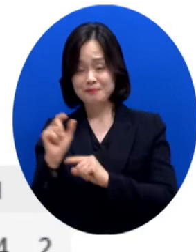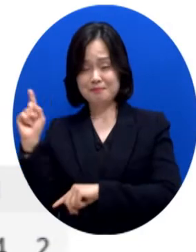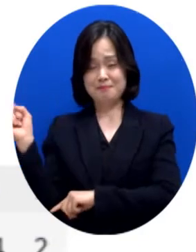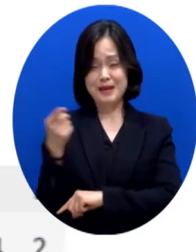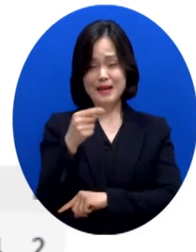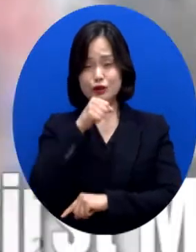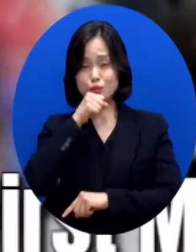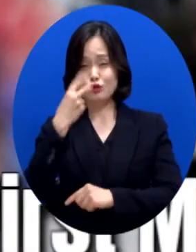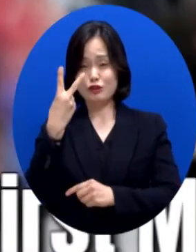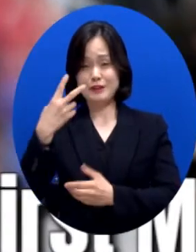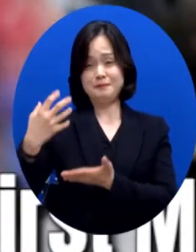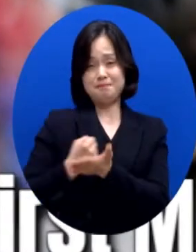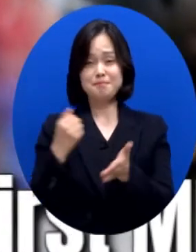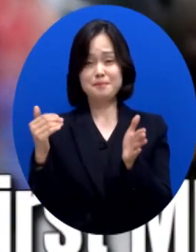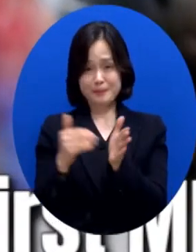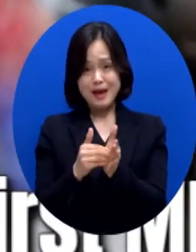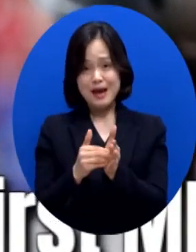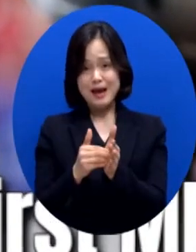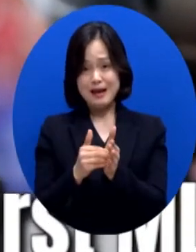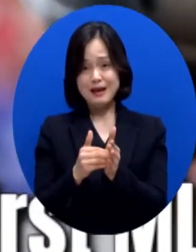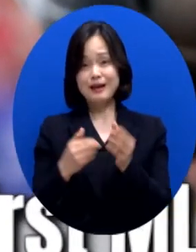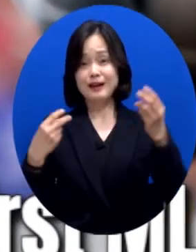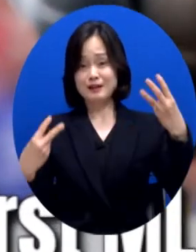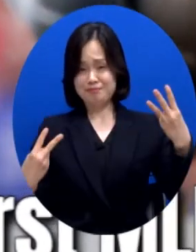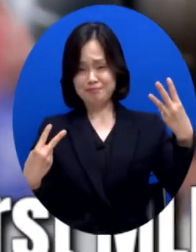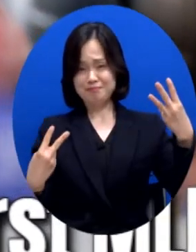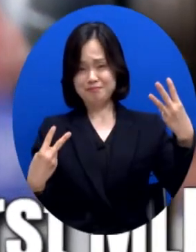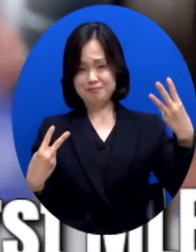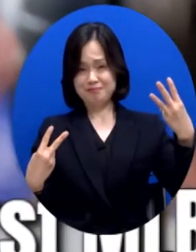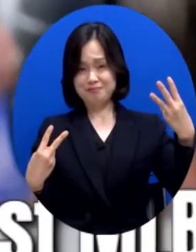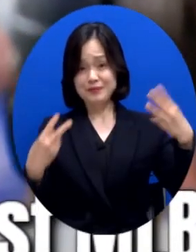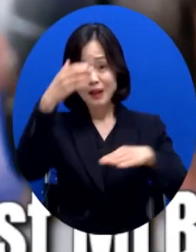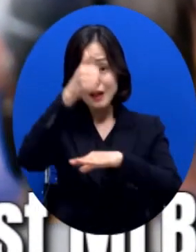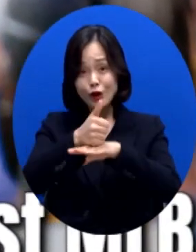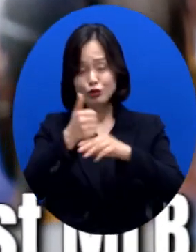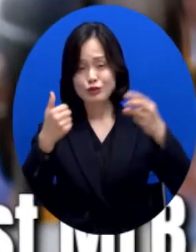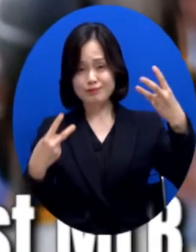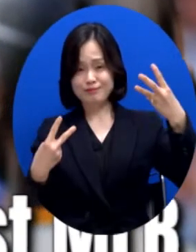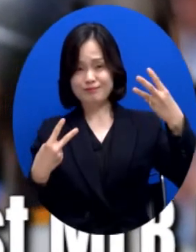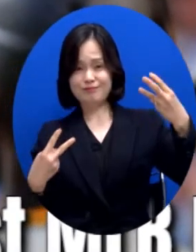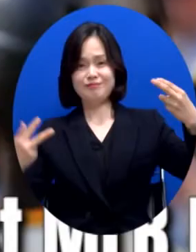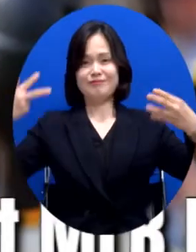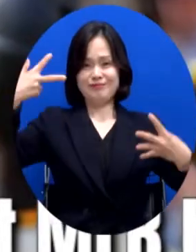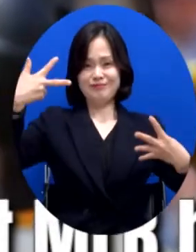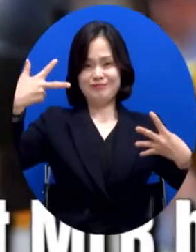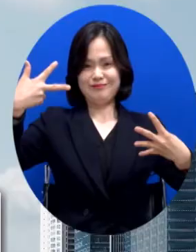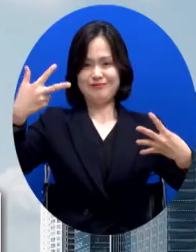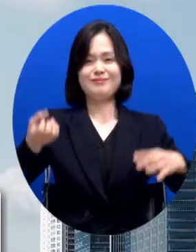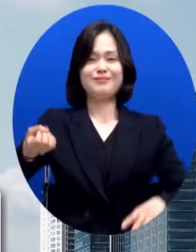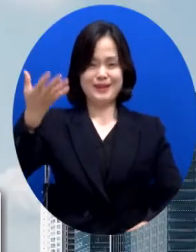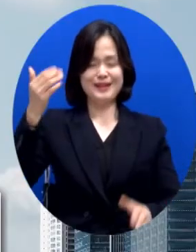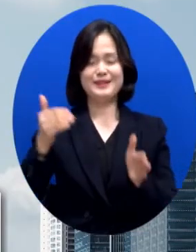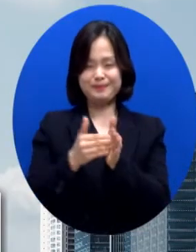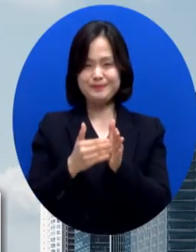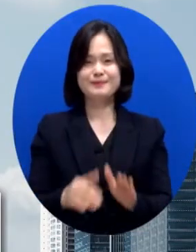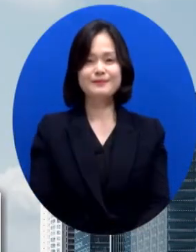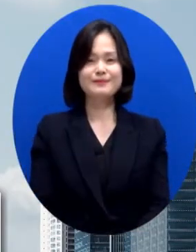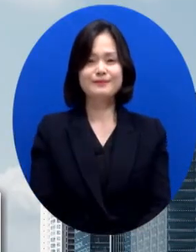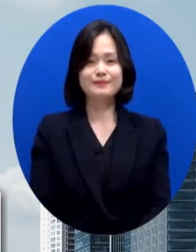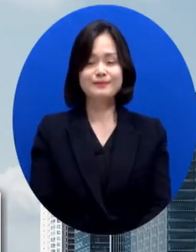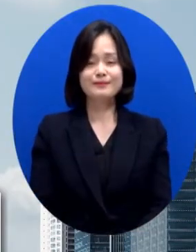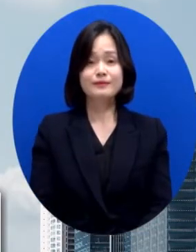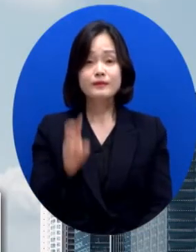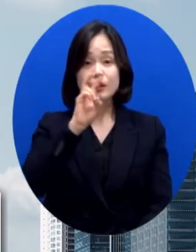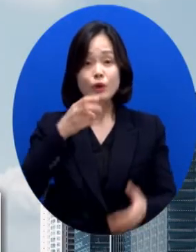기록한 김 화성의 맹활약으로 샌디에이고는 텍사스의 7대 4로 역전승을 거뒀습니다 그룹